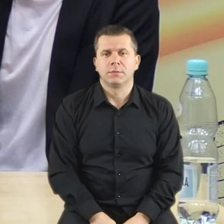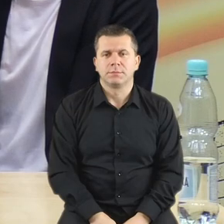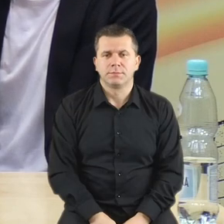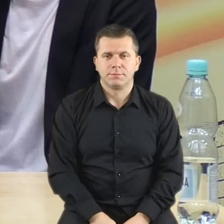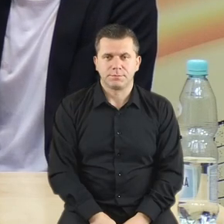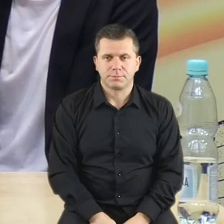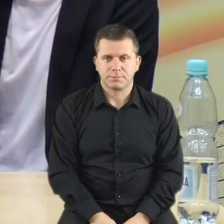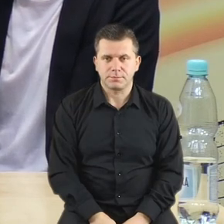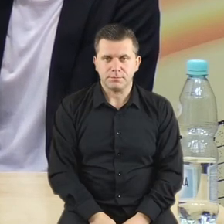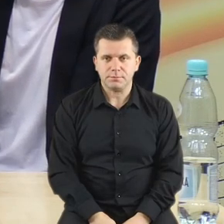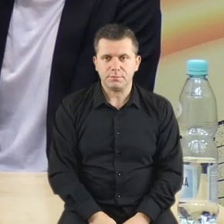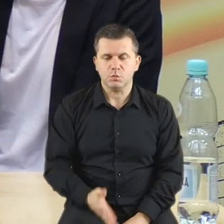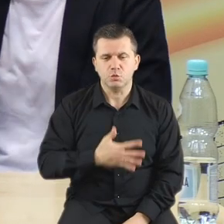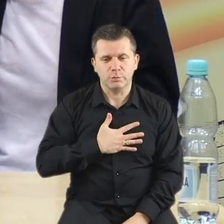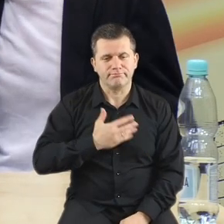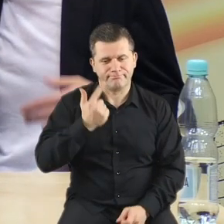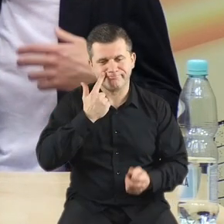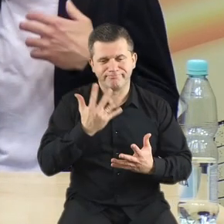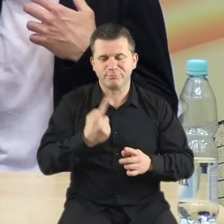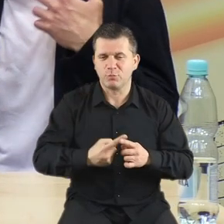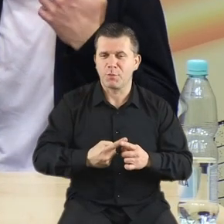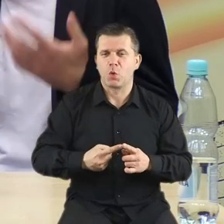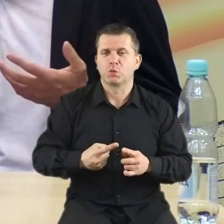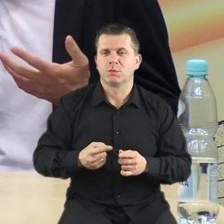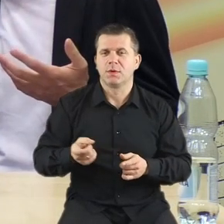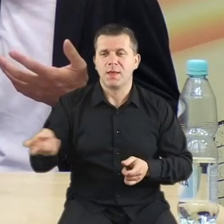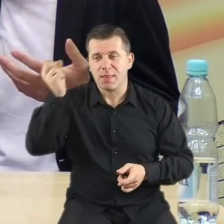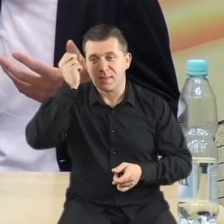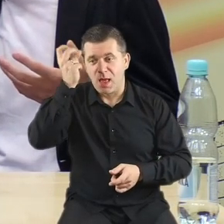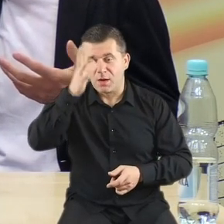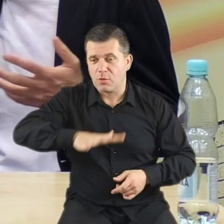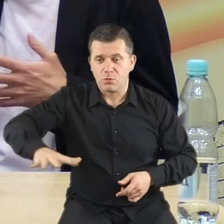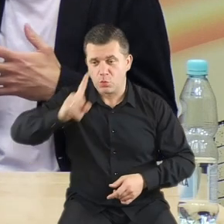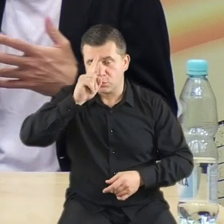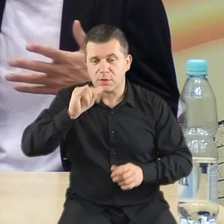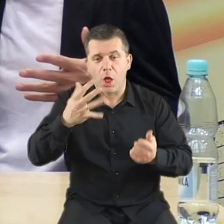najbardziej mnie poruszyło i najbardziej mi się podobało to, jak tarnowianie odebrali tę książkę.